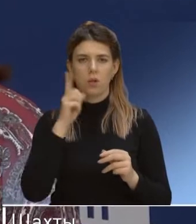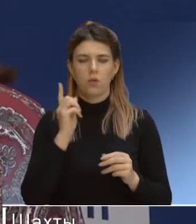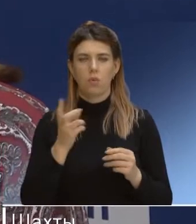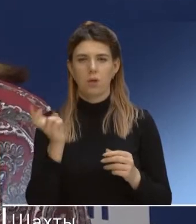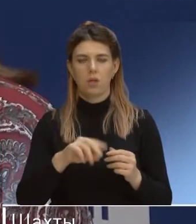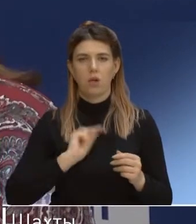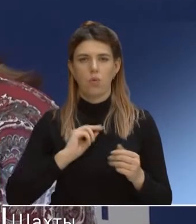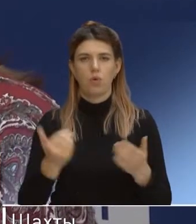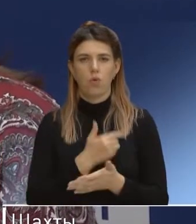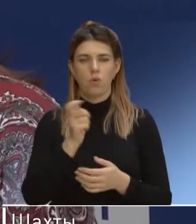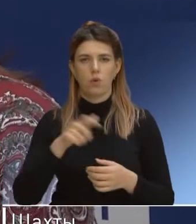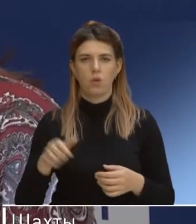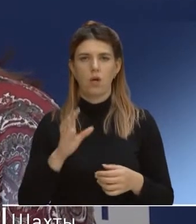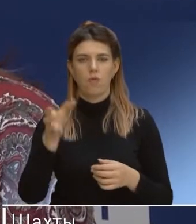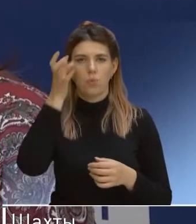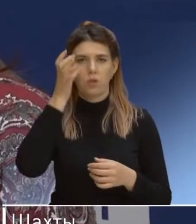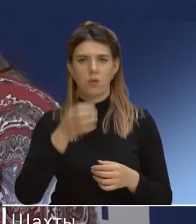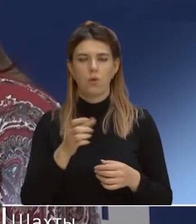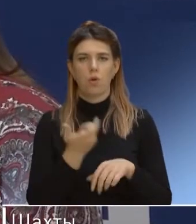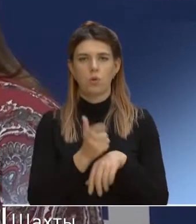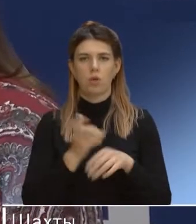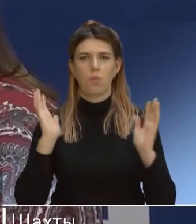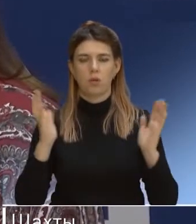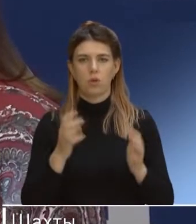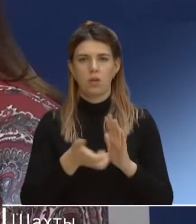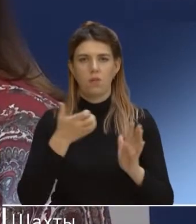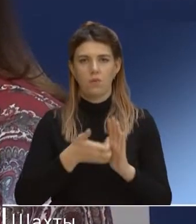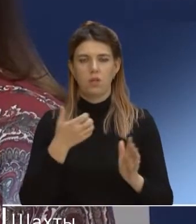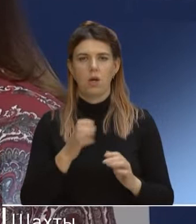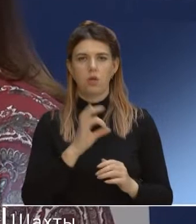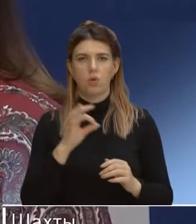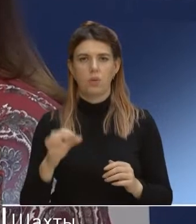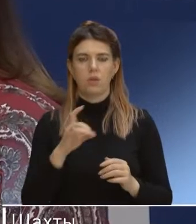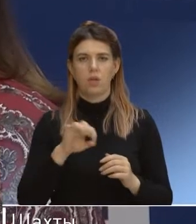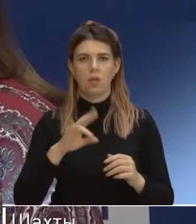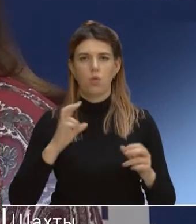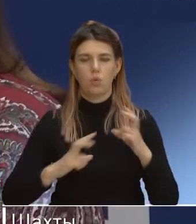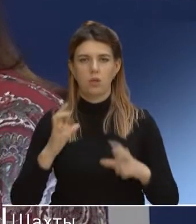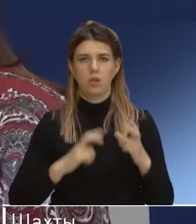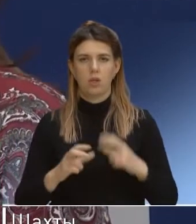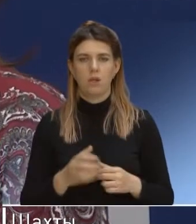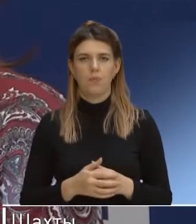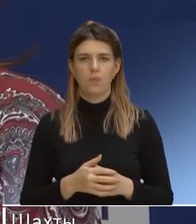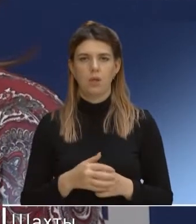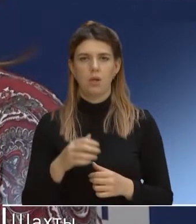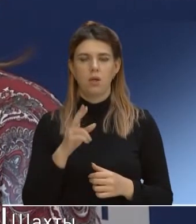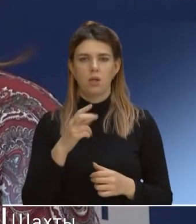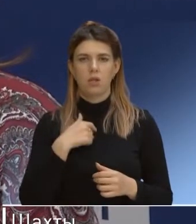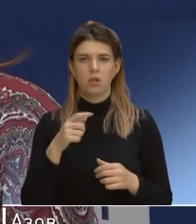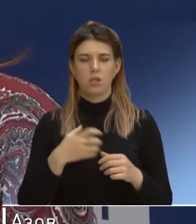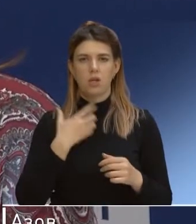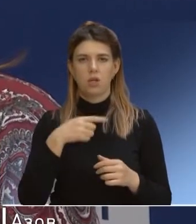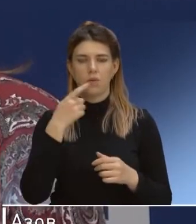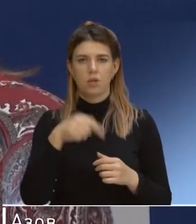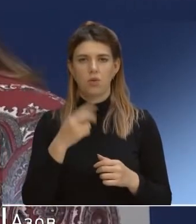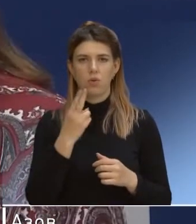омолаживались. Сегодня у нас в образовании очень большой дефицит, особенно среди учителей. Мне даже страшно